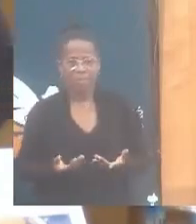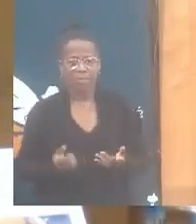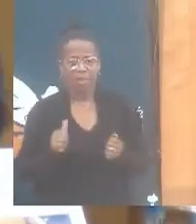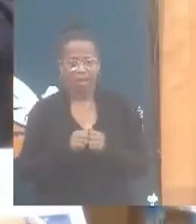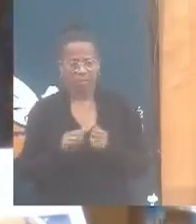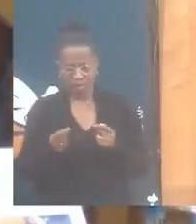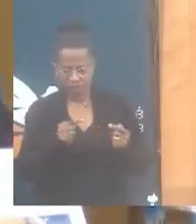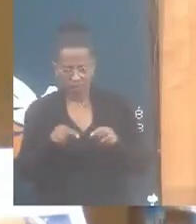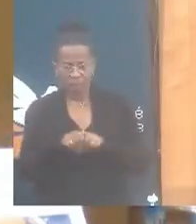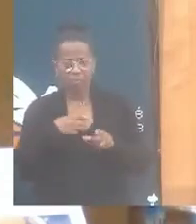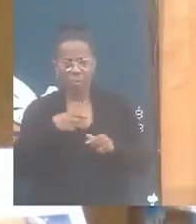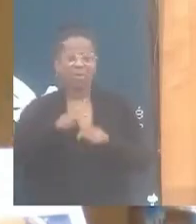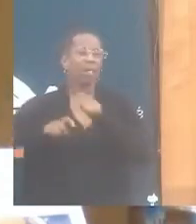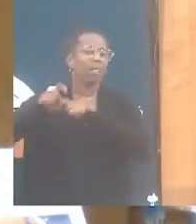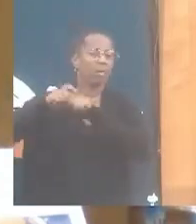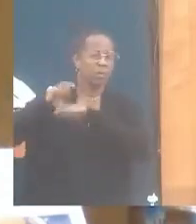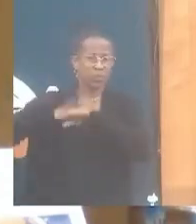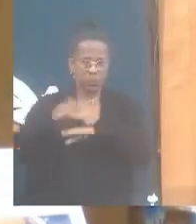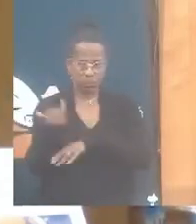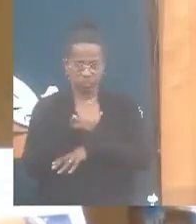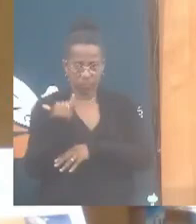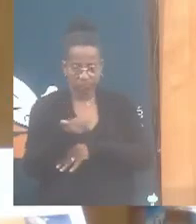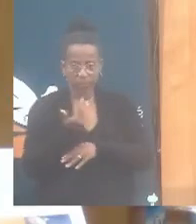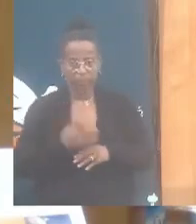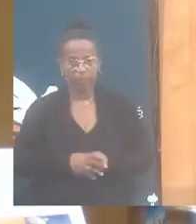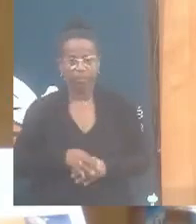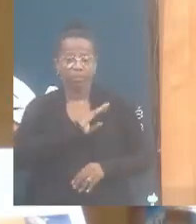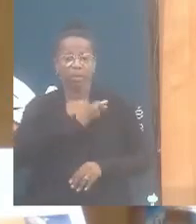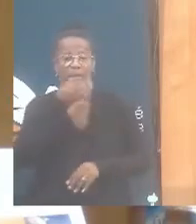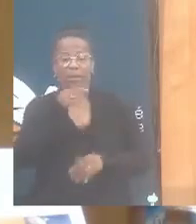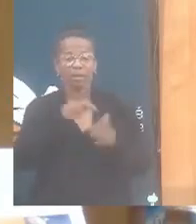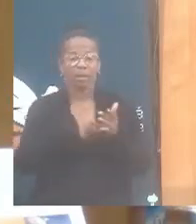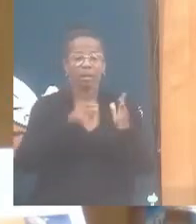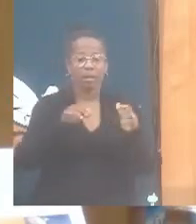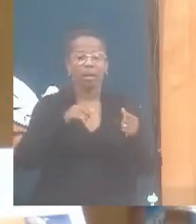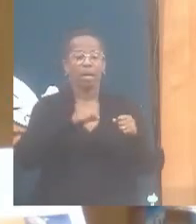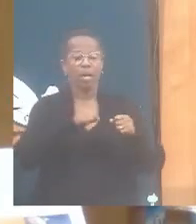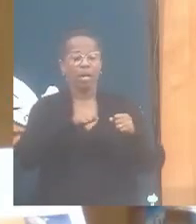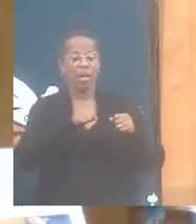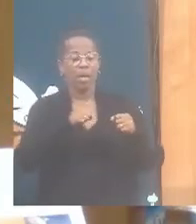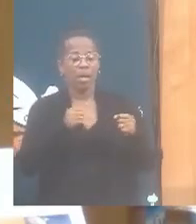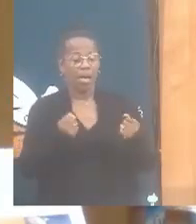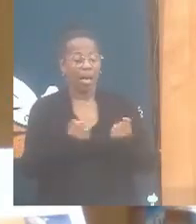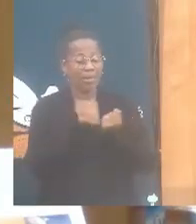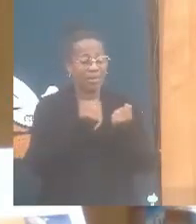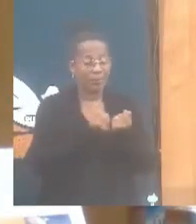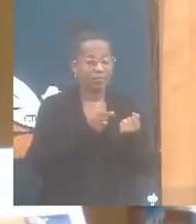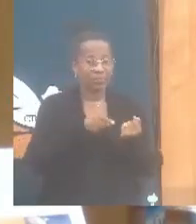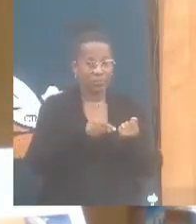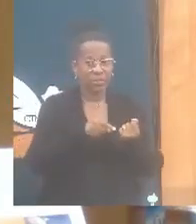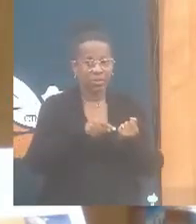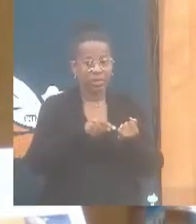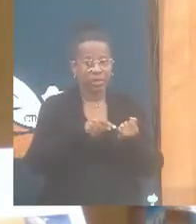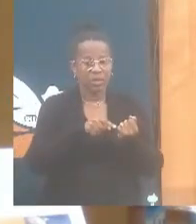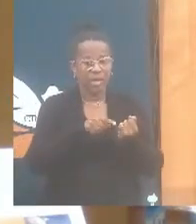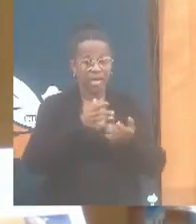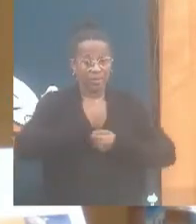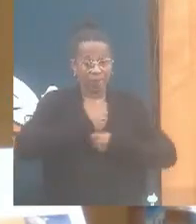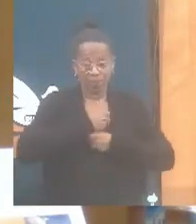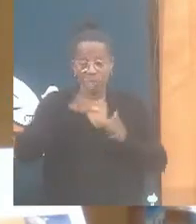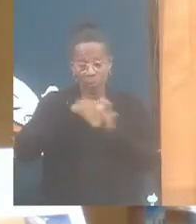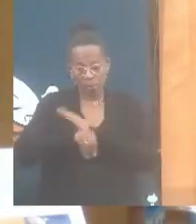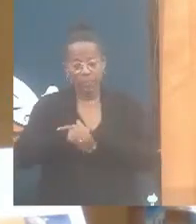mais on ne reviendra pas là-dessus. Parce qu'on dit que lorsqu'on prend l'actif, on prend aussi le passif. C'est la règle. C'est la